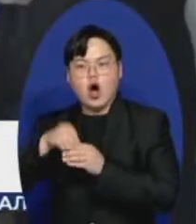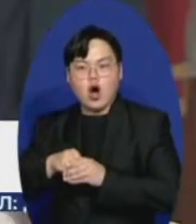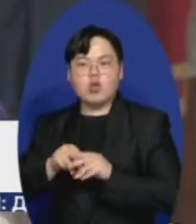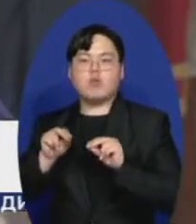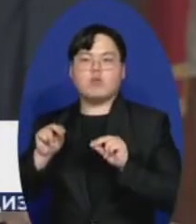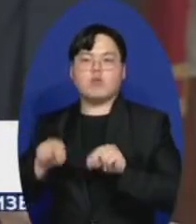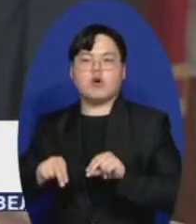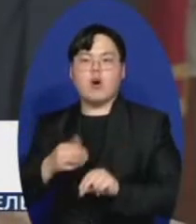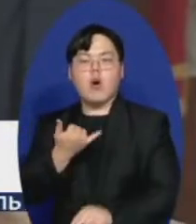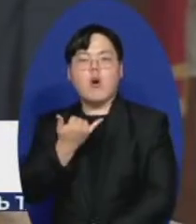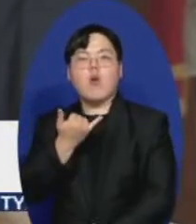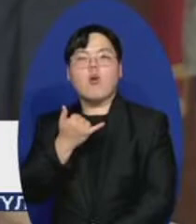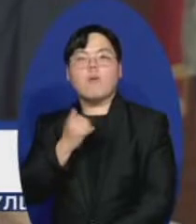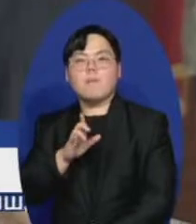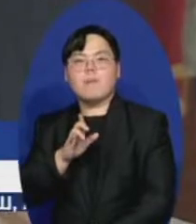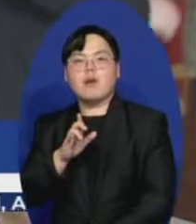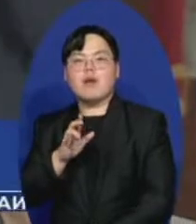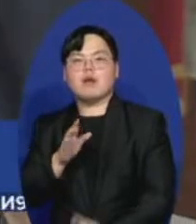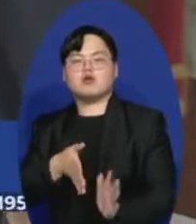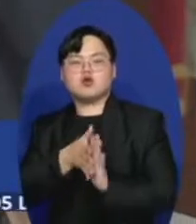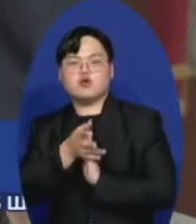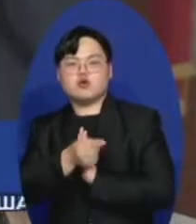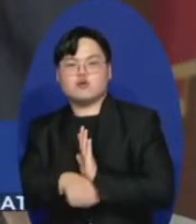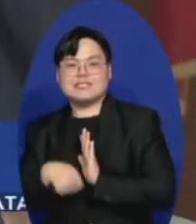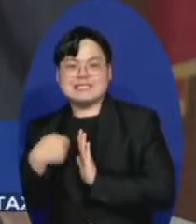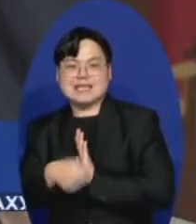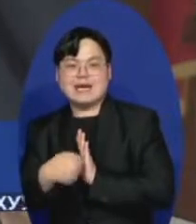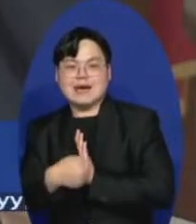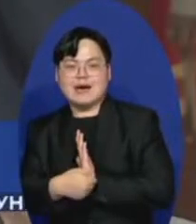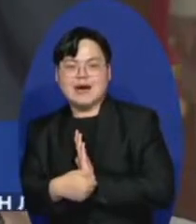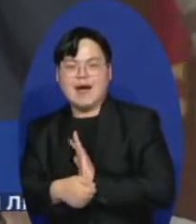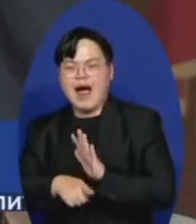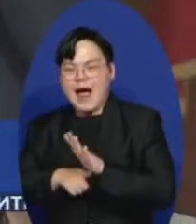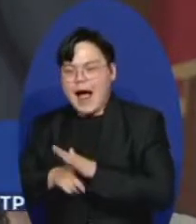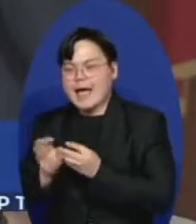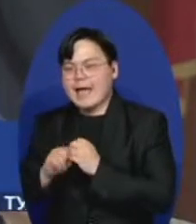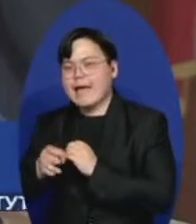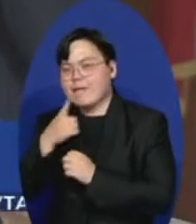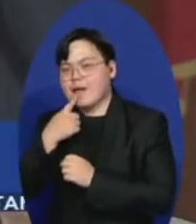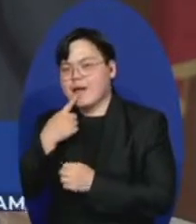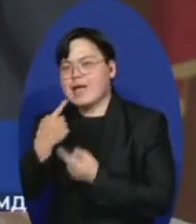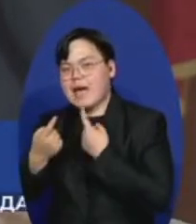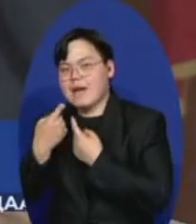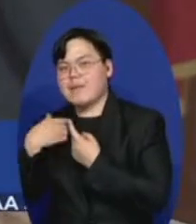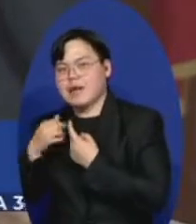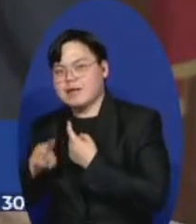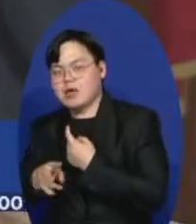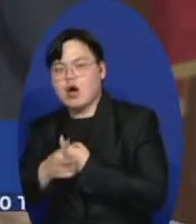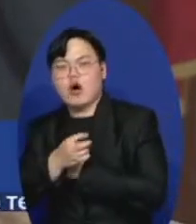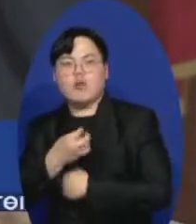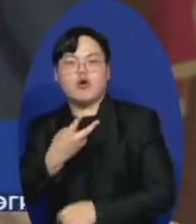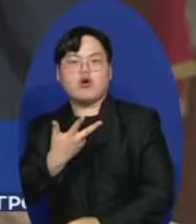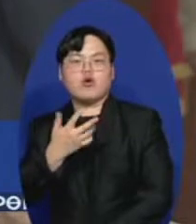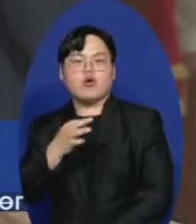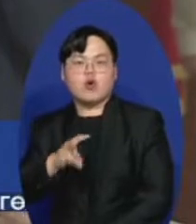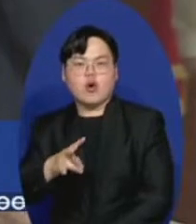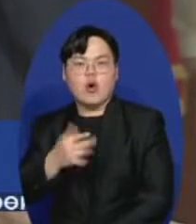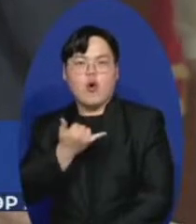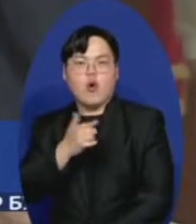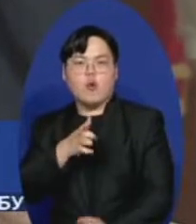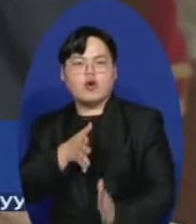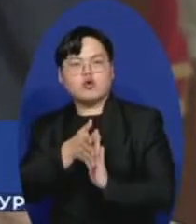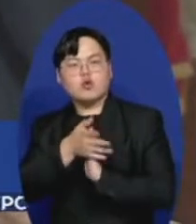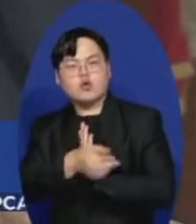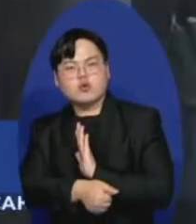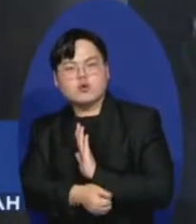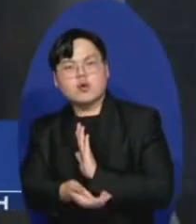ойлгож болж байна. Нийслэлийн хөрөнгө оруулалтаар угаас анханасаа нөгөө нэг хийх гэсэн зүйлүүдээрээ 2023 оны нийслэлийн төсөвдөө